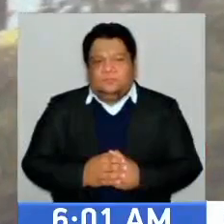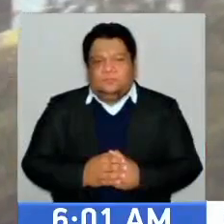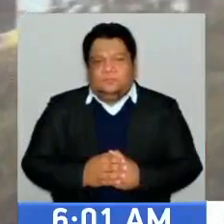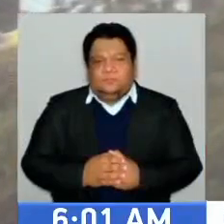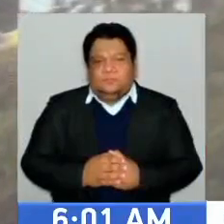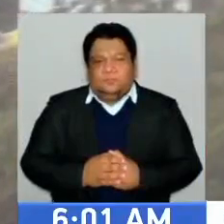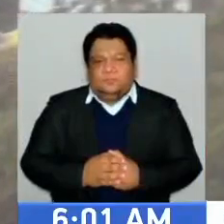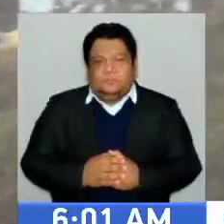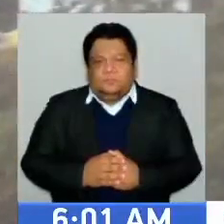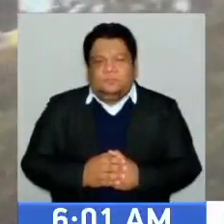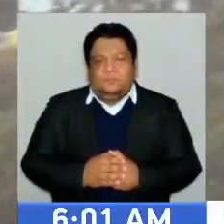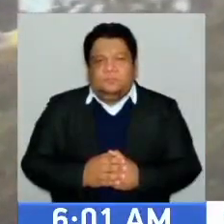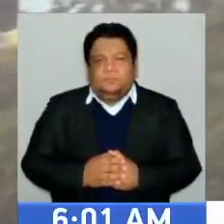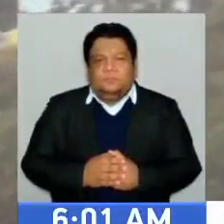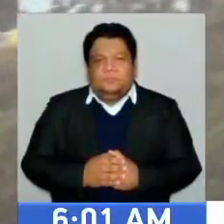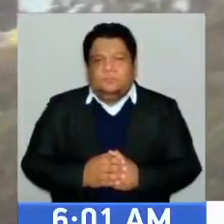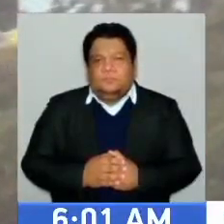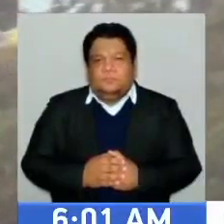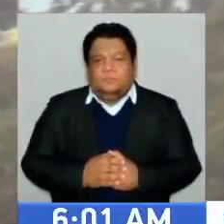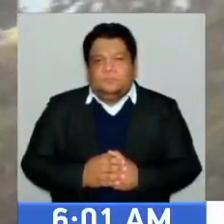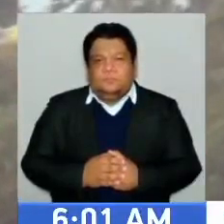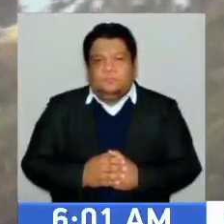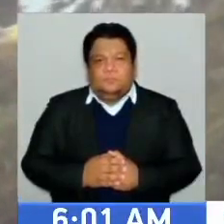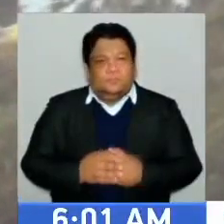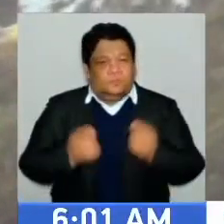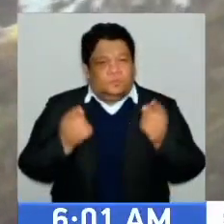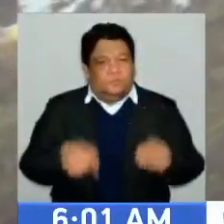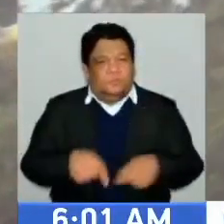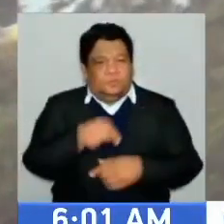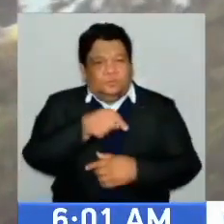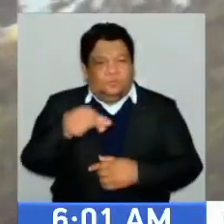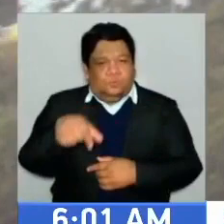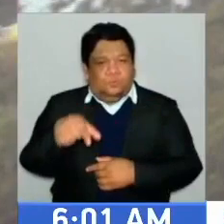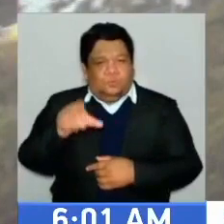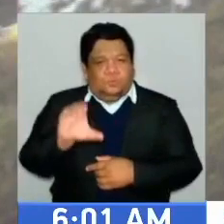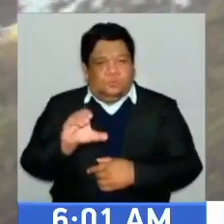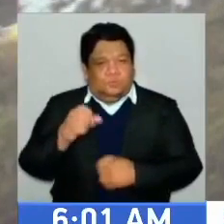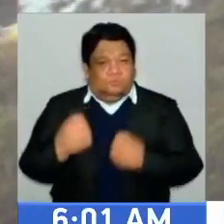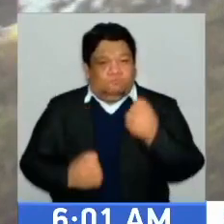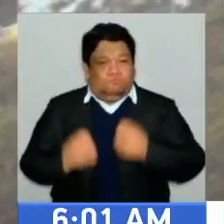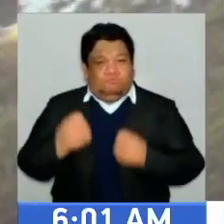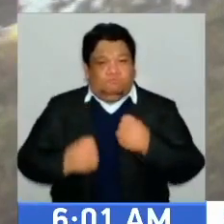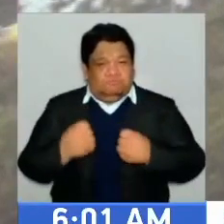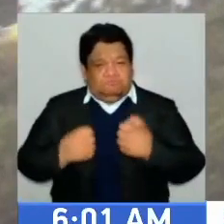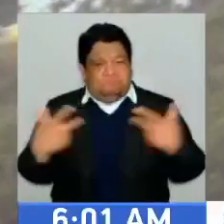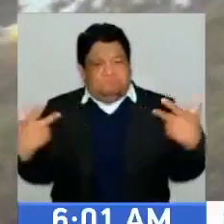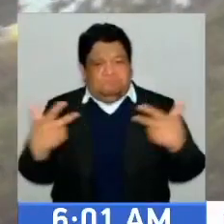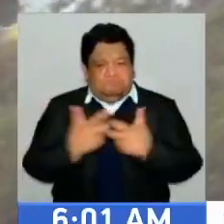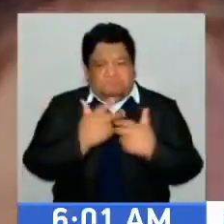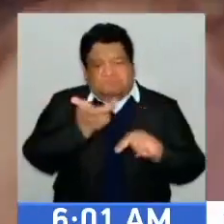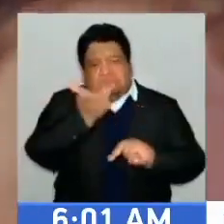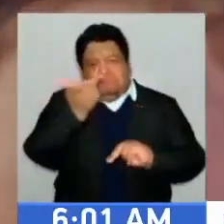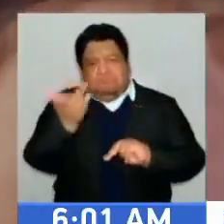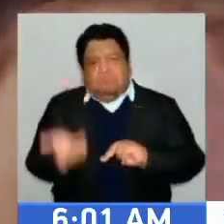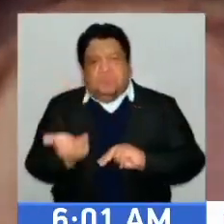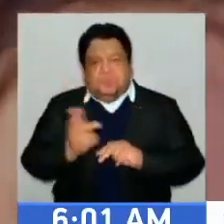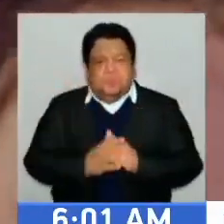Bumaligtad isang SUV sa Quezon City matapos makabangga ng isa pang sasakyan. May unang balita si Nico Wahe.